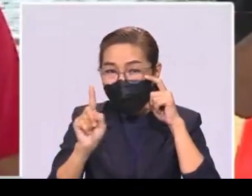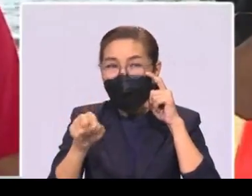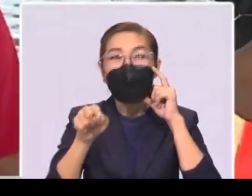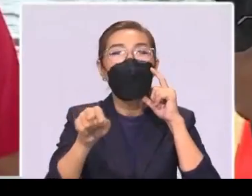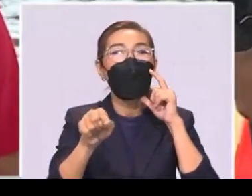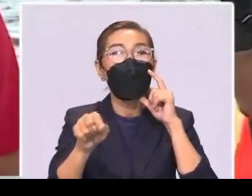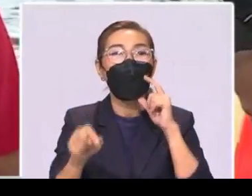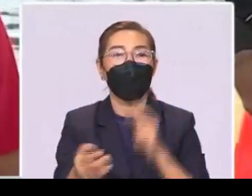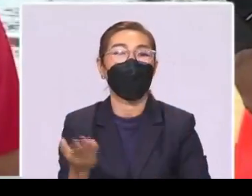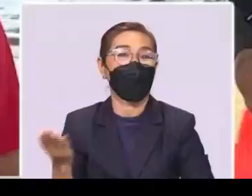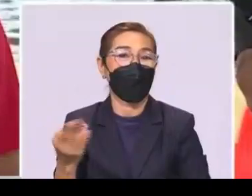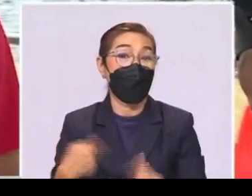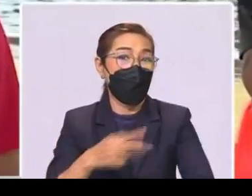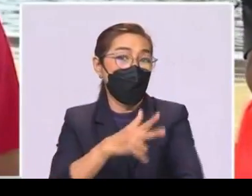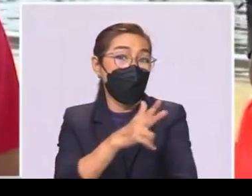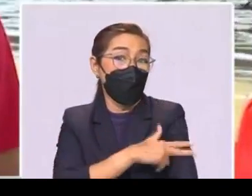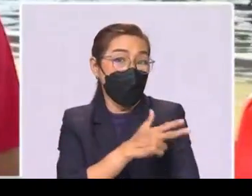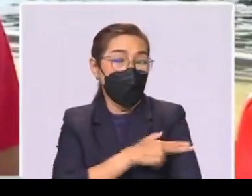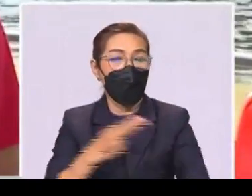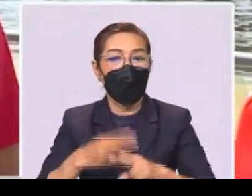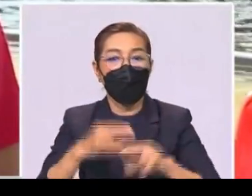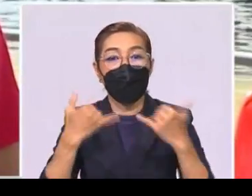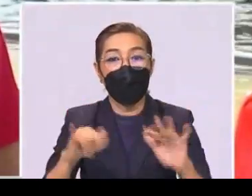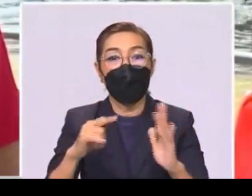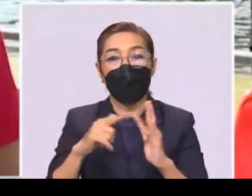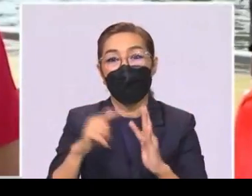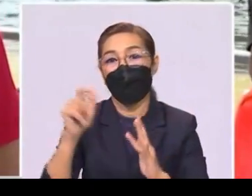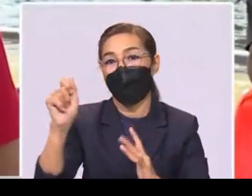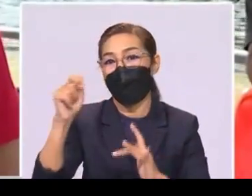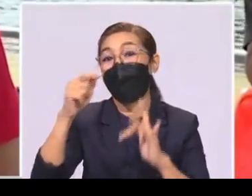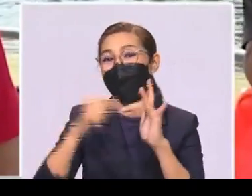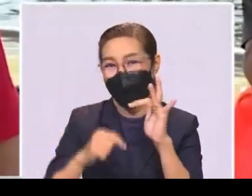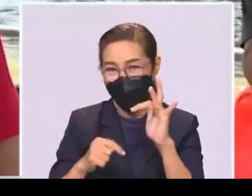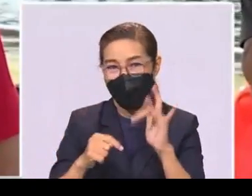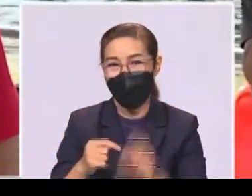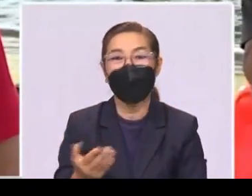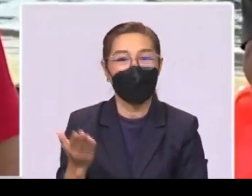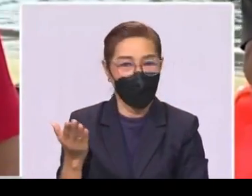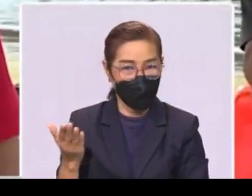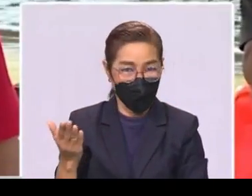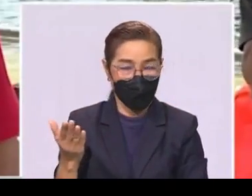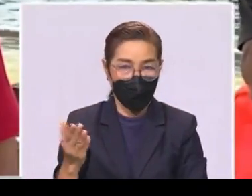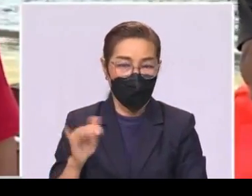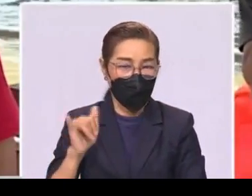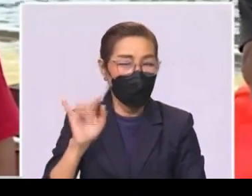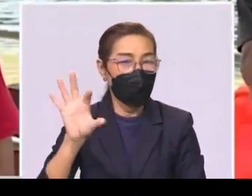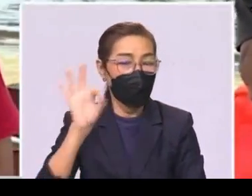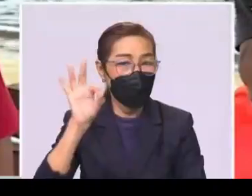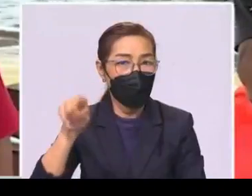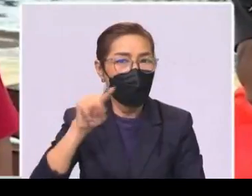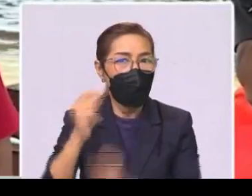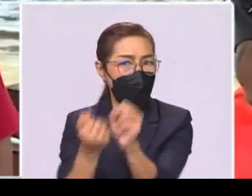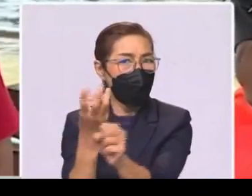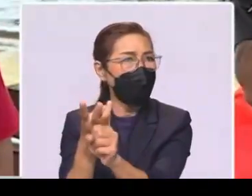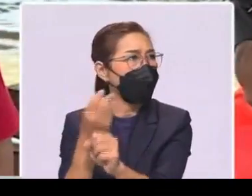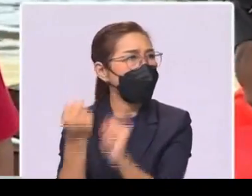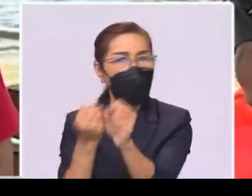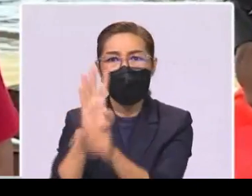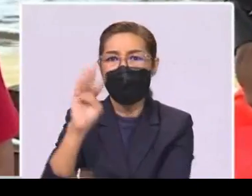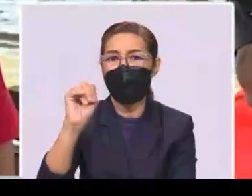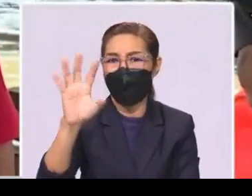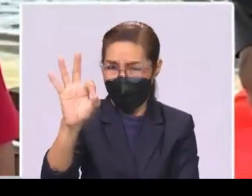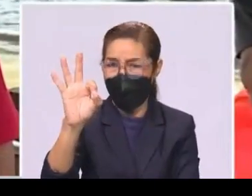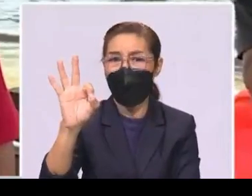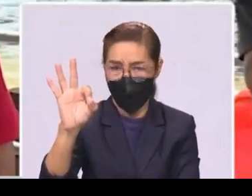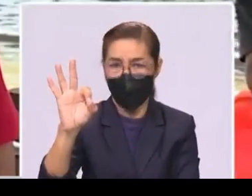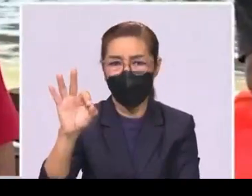เอดรเอเนี่ยคุณสุชัชวีสุวรรณสวัสดิ์นะครับคอายุยังน้อยนะ 49เองอายุ